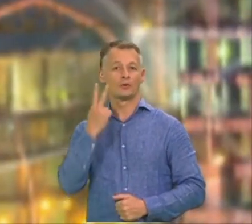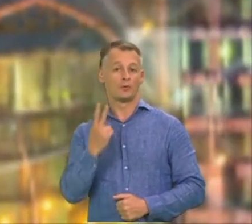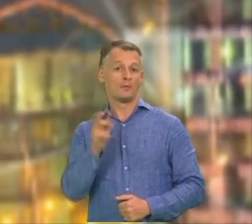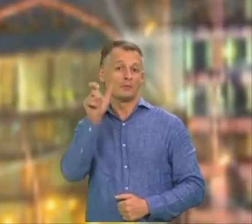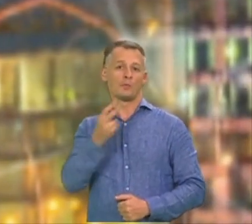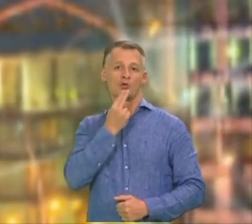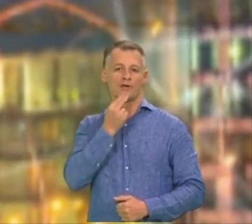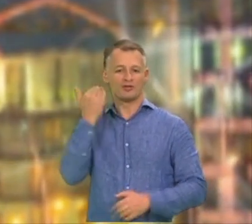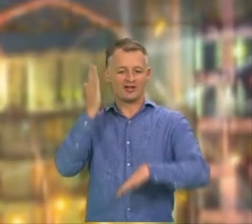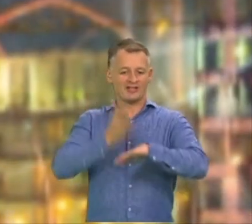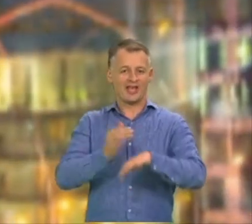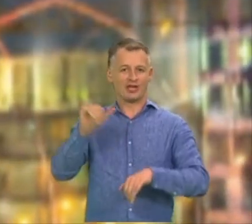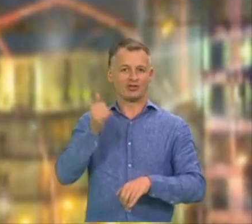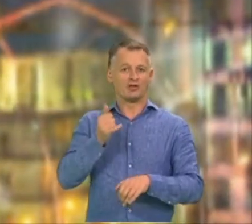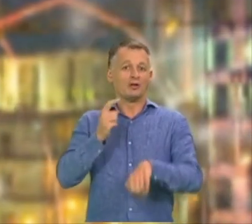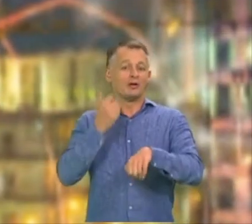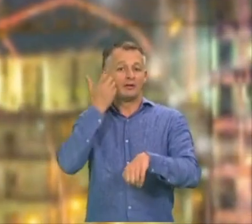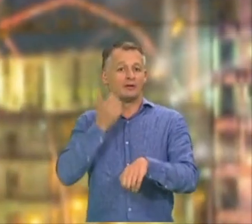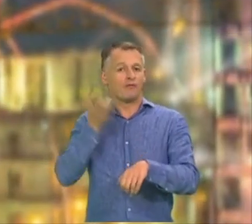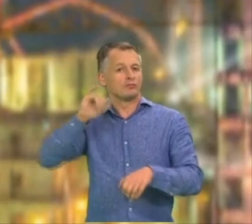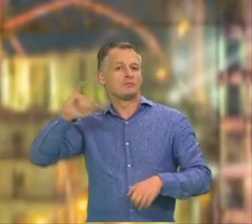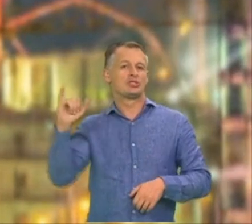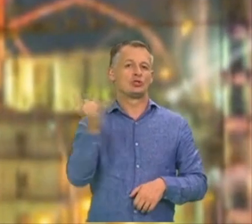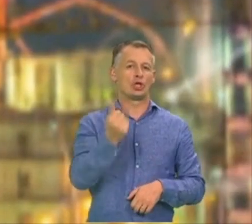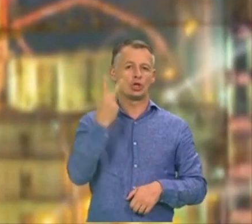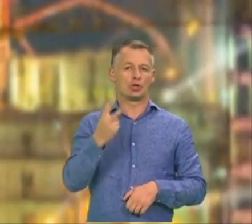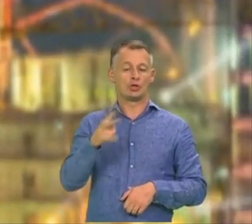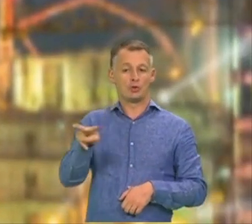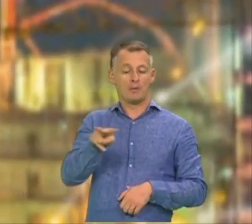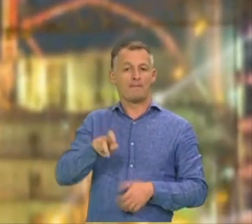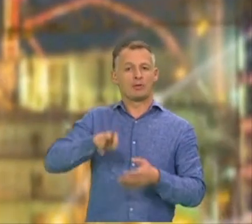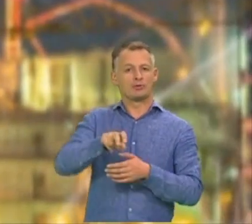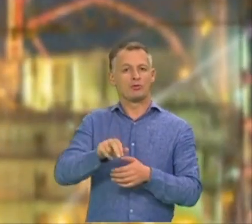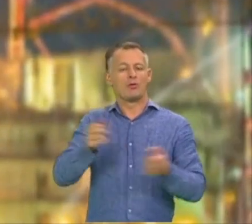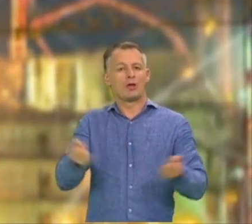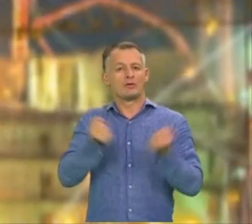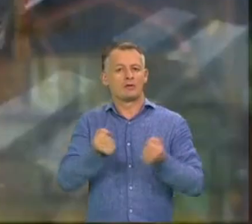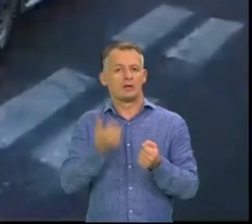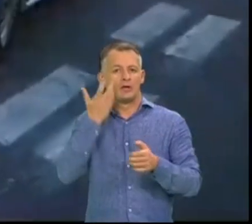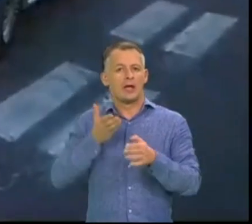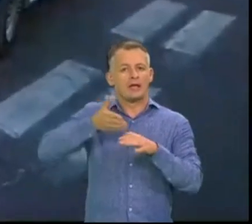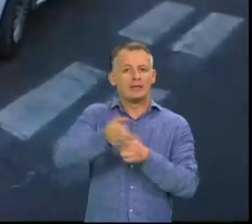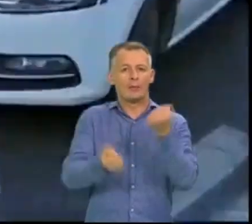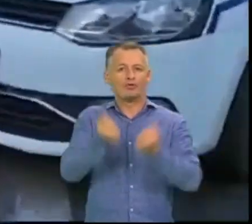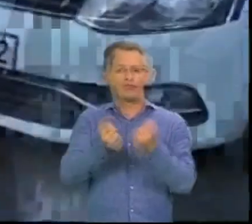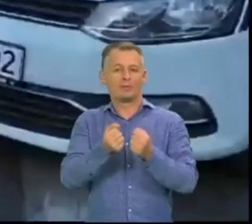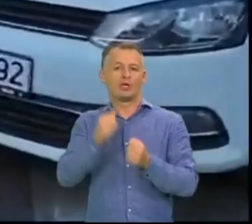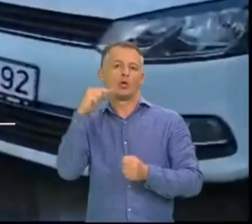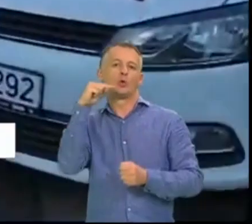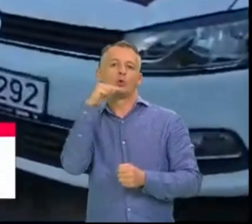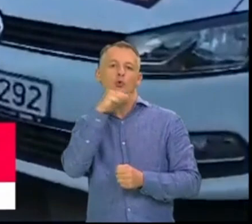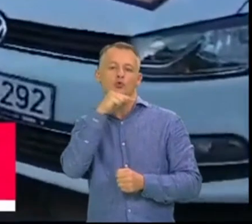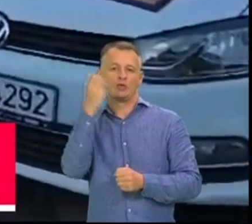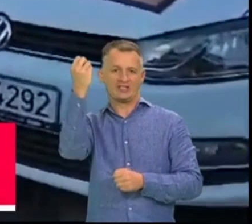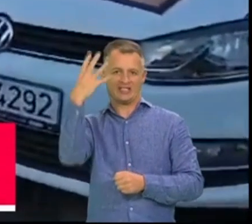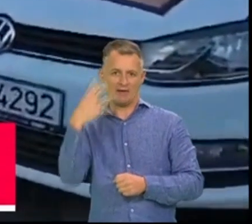Doi polițiști au fost răniți la Iași în timp ce se aflau în misiune. Cei doi mergeau la intervenție și au intrat cu auto special într-o intersecție pe culoarea roșie a